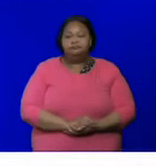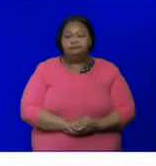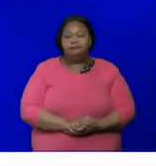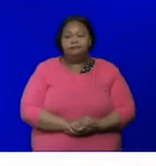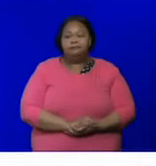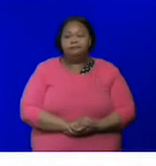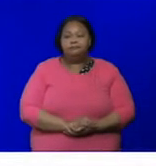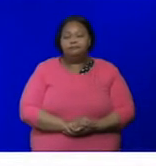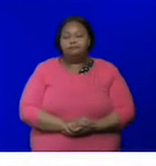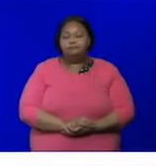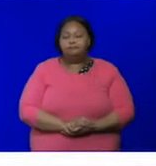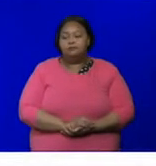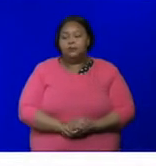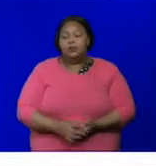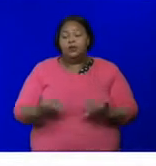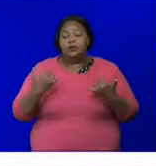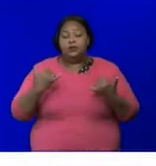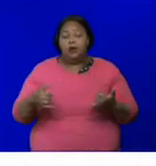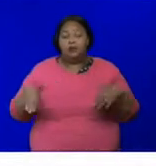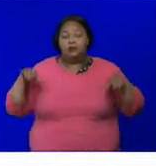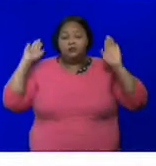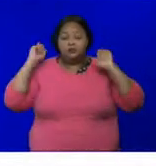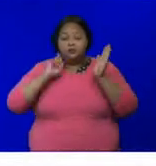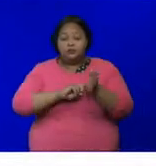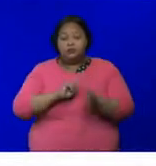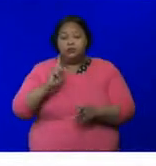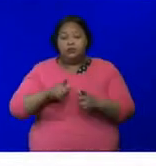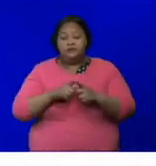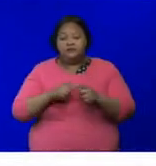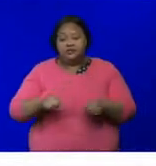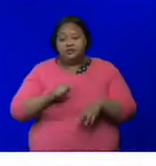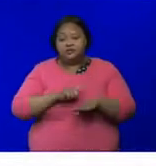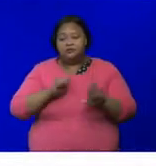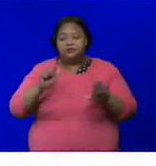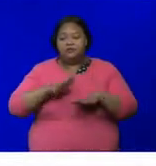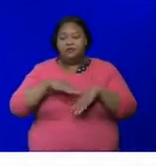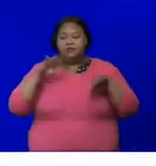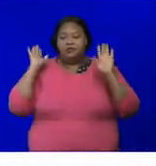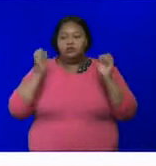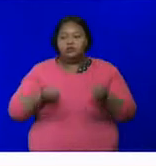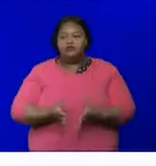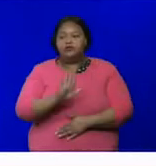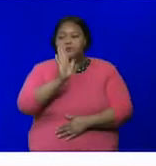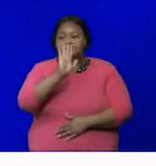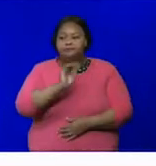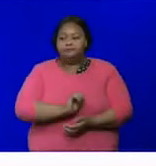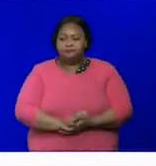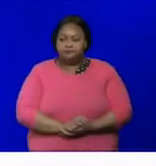24. Siyatiphetha Tindzaba Emini ngaleto temidlalo sibonga kakhulu nisale kahle.